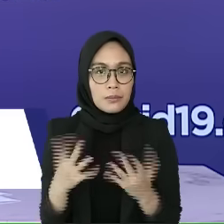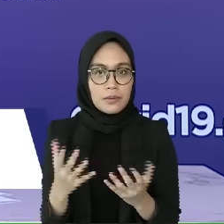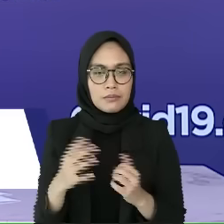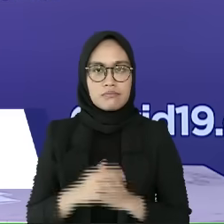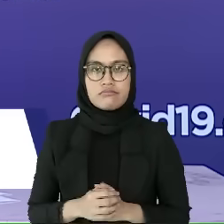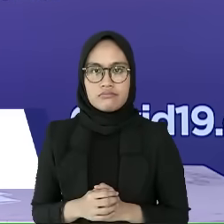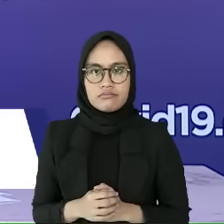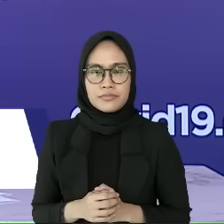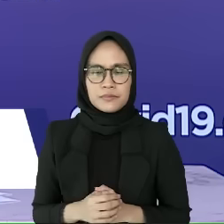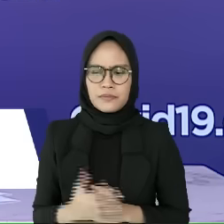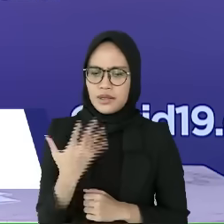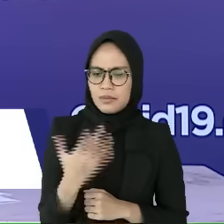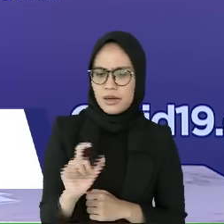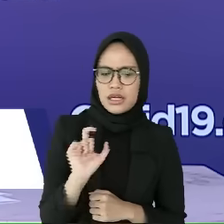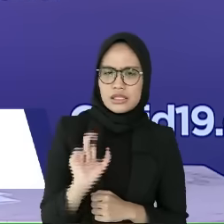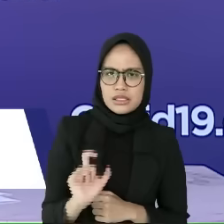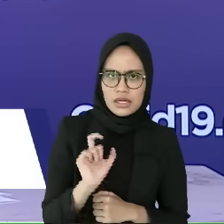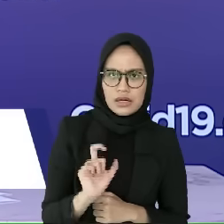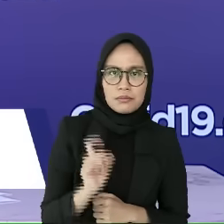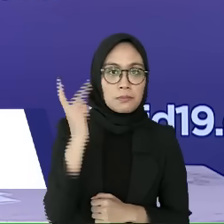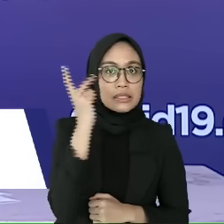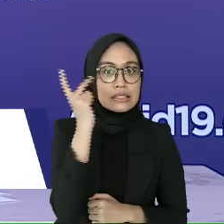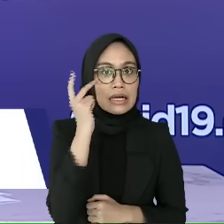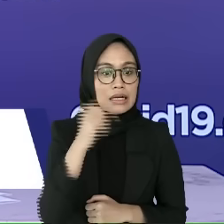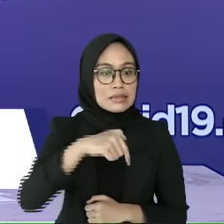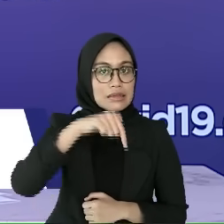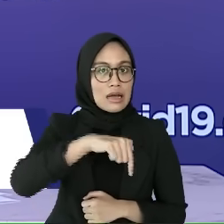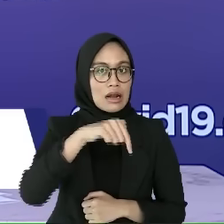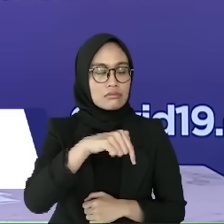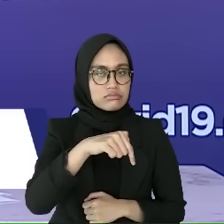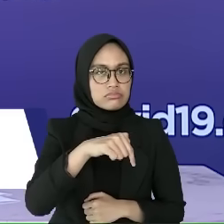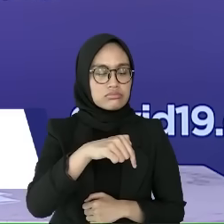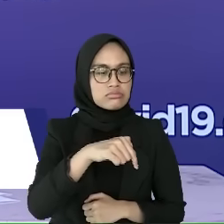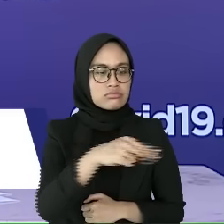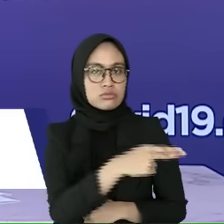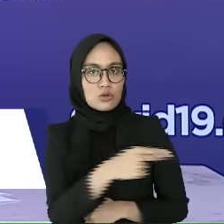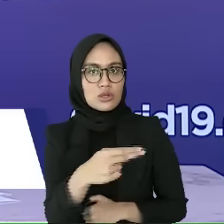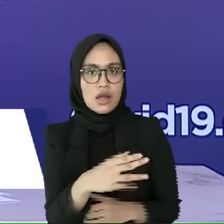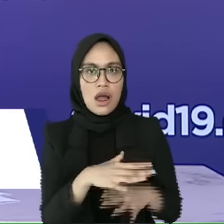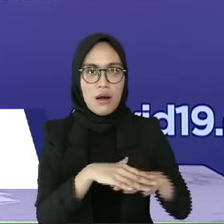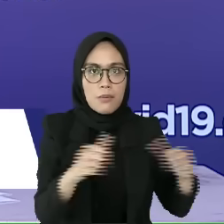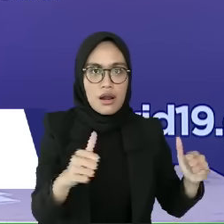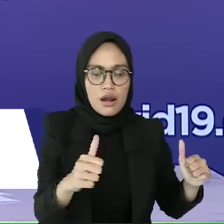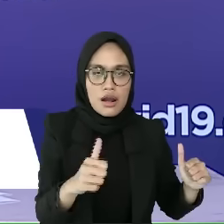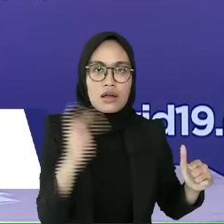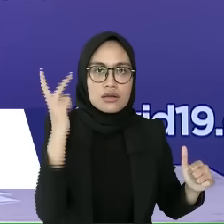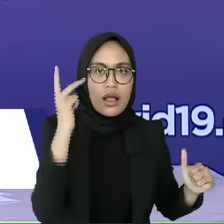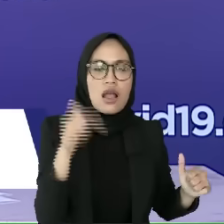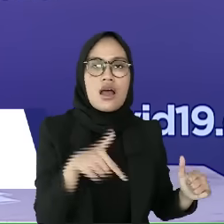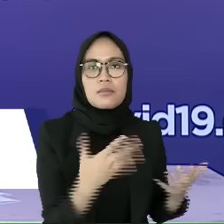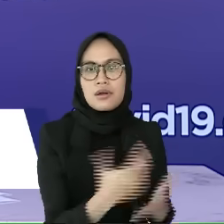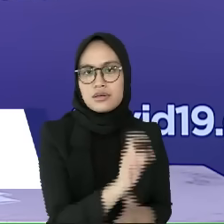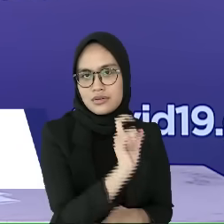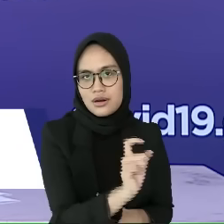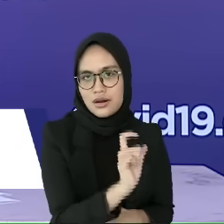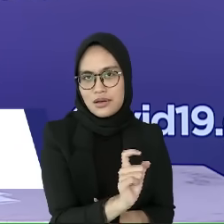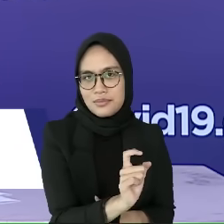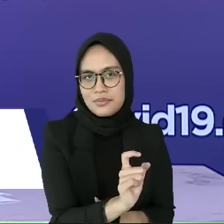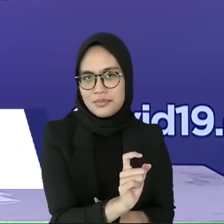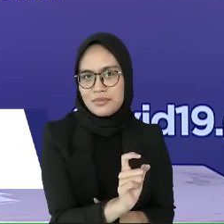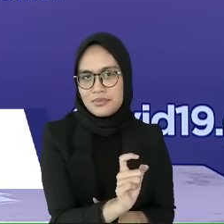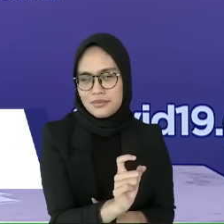bagaimana mempertahankan kondisi ideal ini hingga Indonesia dan dunia terbebas dari pandemi dan memasuki